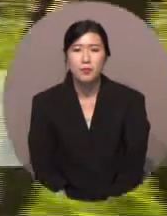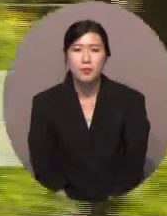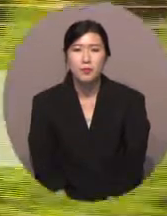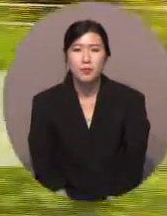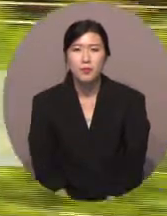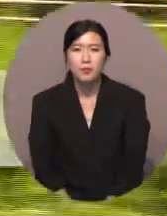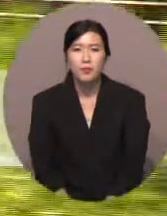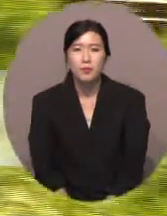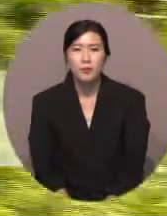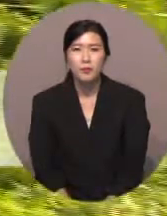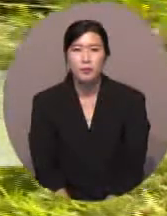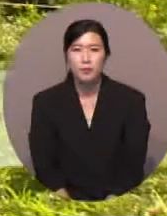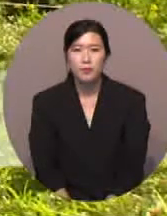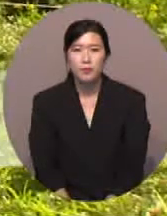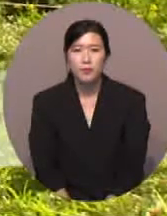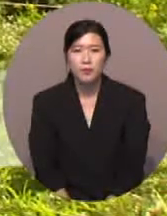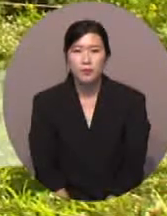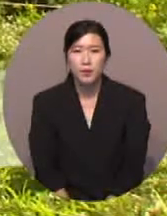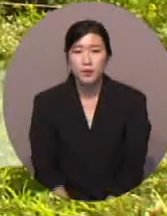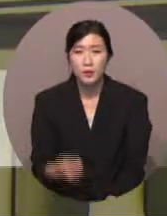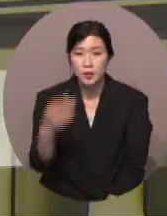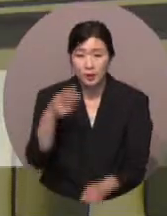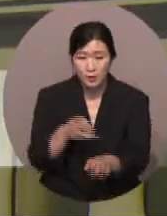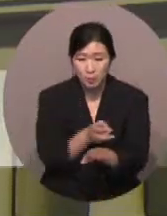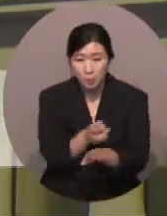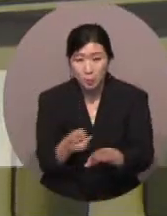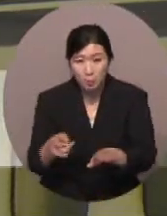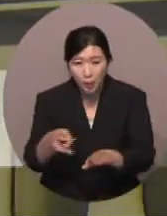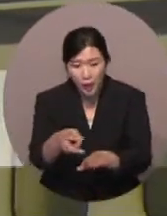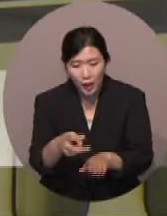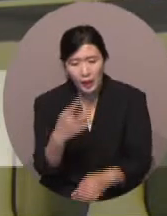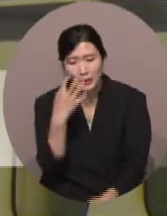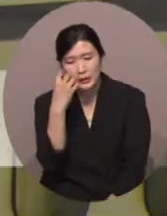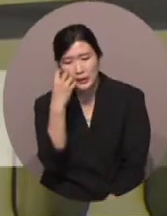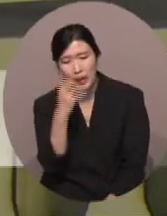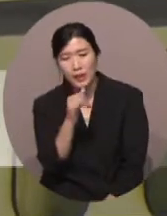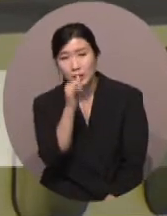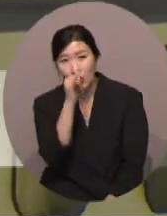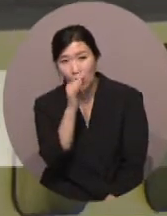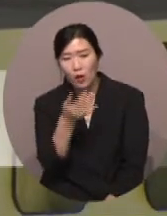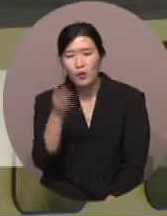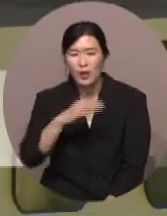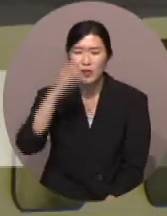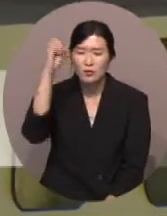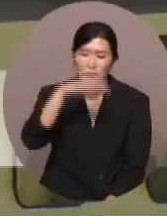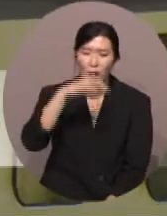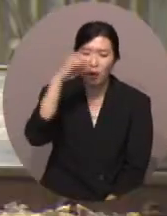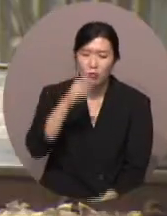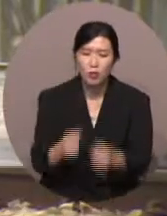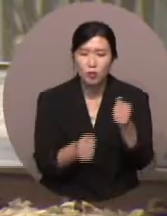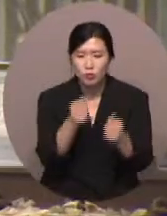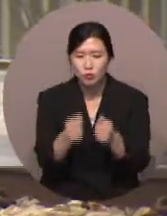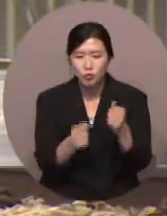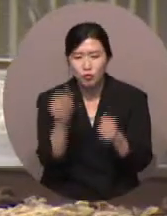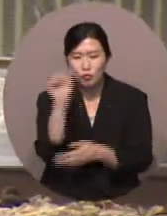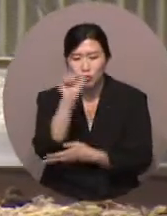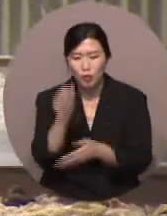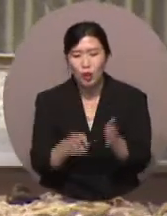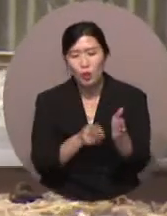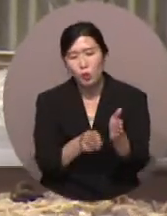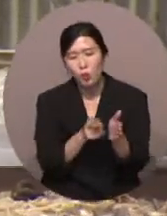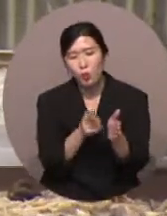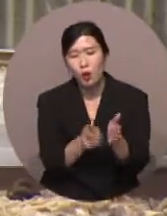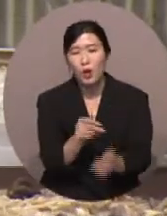해명했습니다 또 앞선 열차가 선로의 이상 징후를 감지했는데도 사고 열차는 주위에서